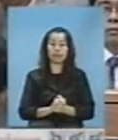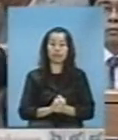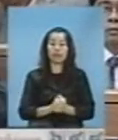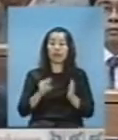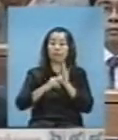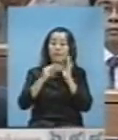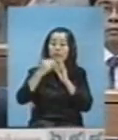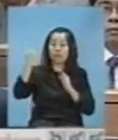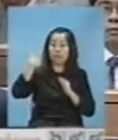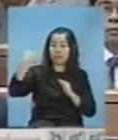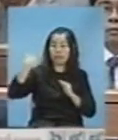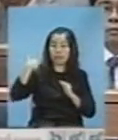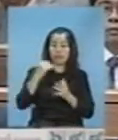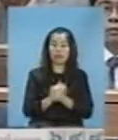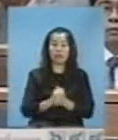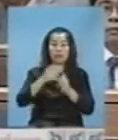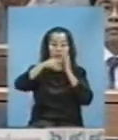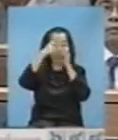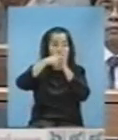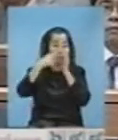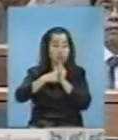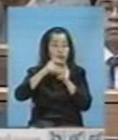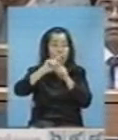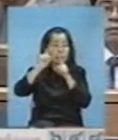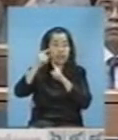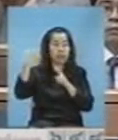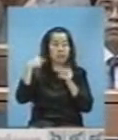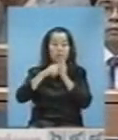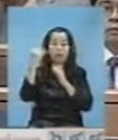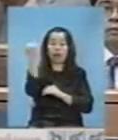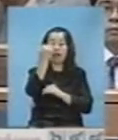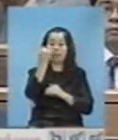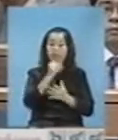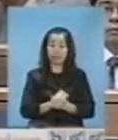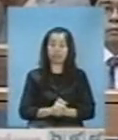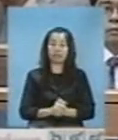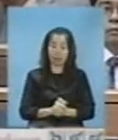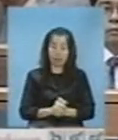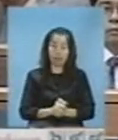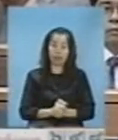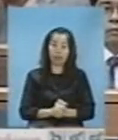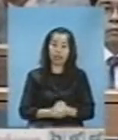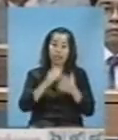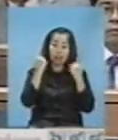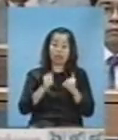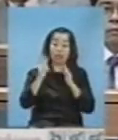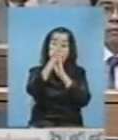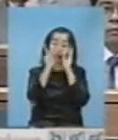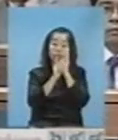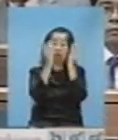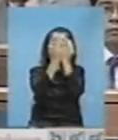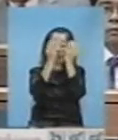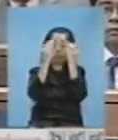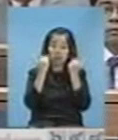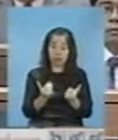พิษผลออกมาย่อมเป็นพิษเพราะฉะนั้นรัฐธรรมนูญฉบับปัจจุบัน